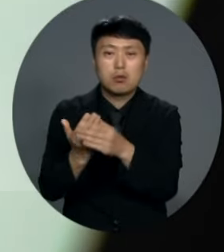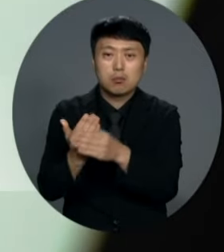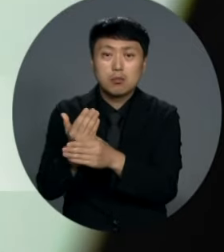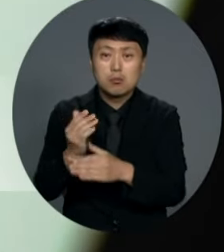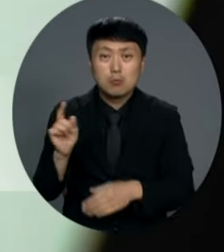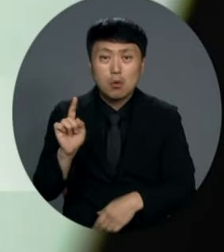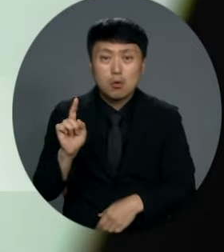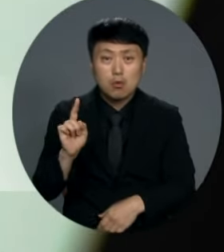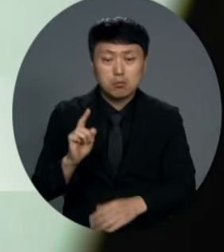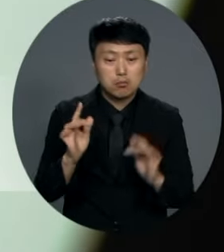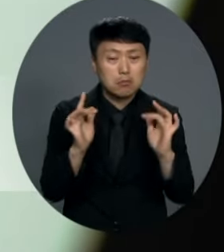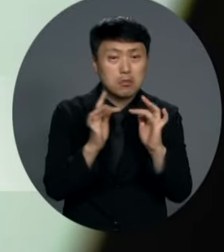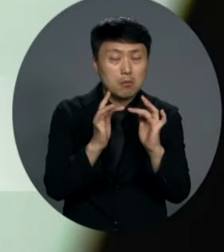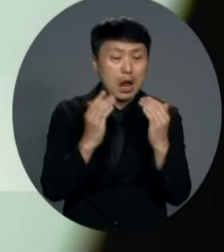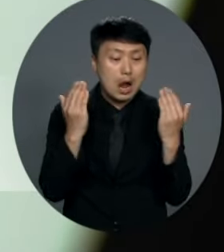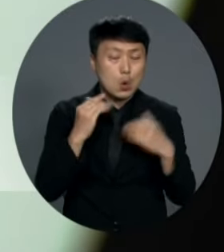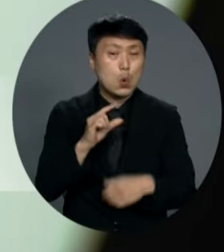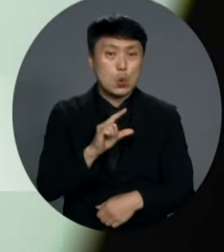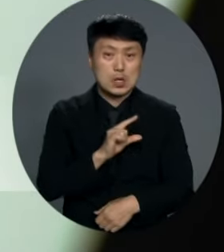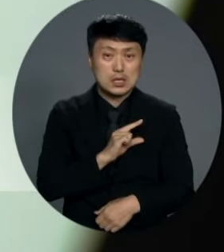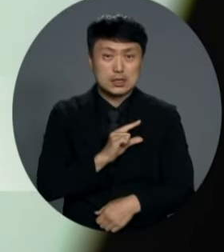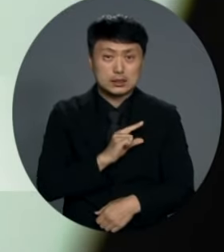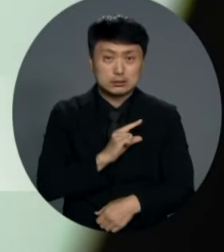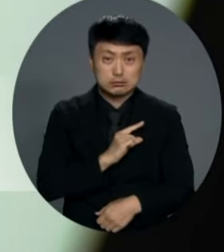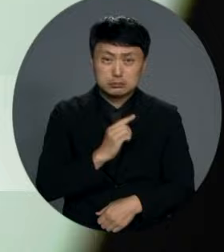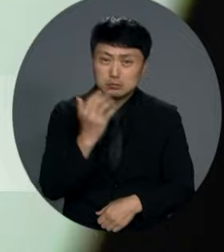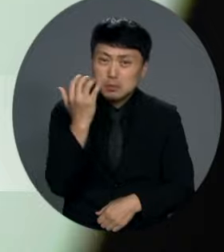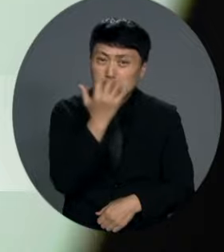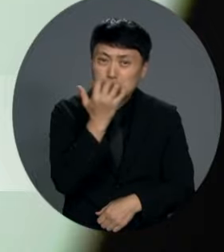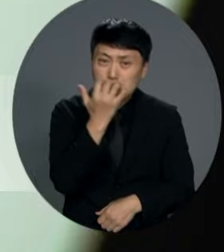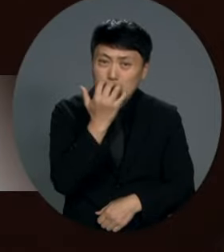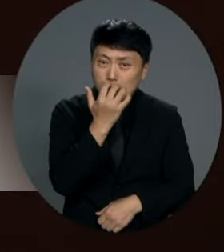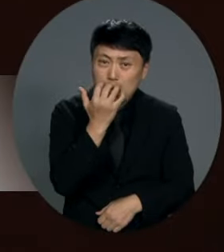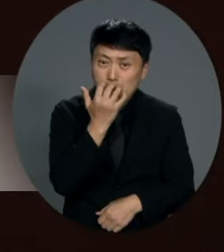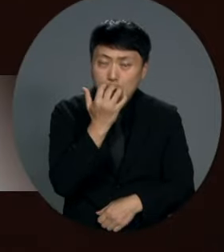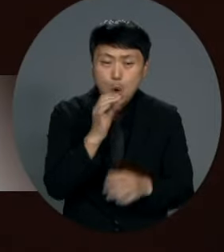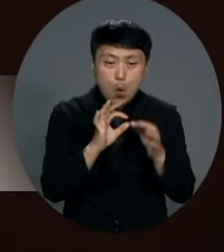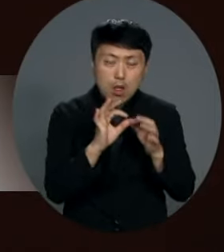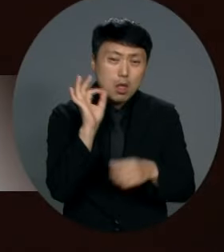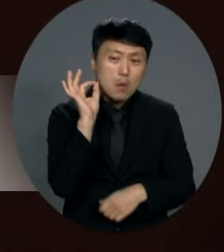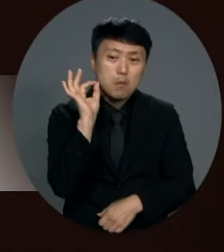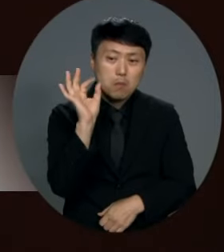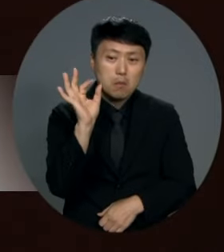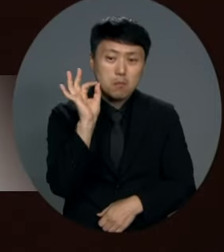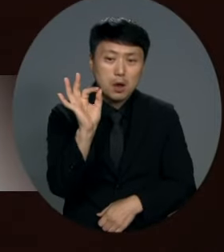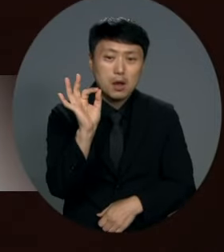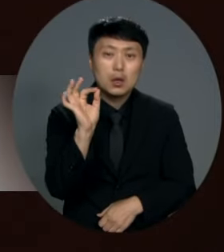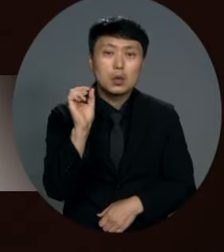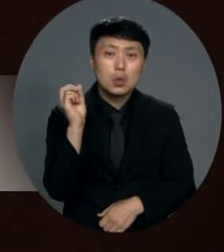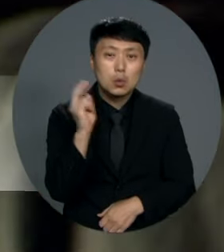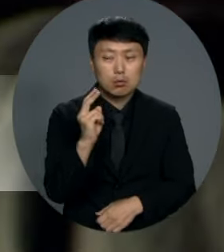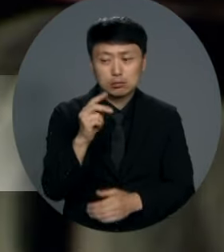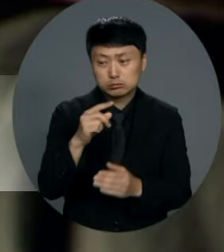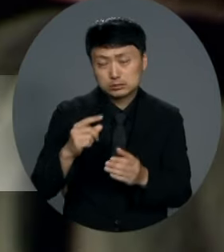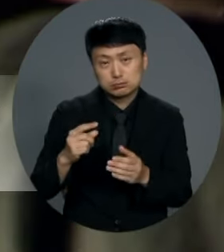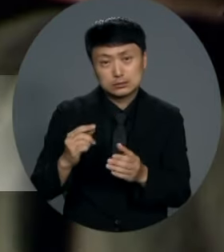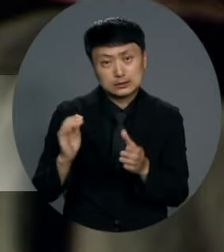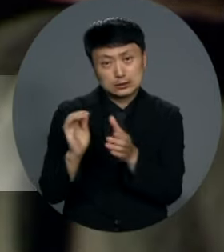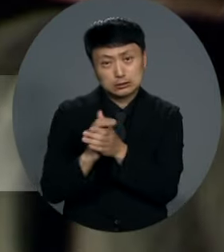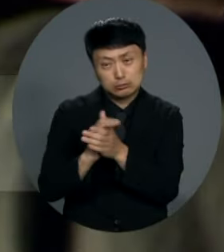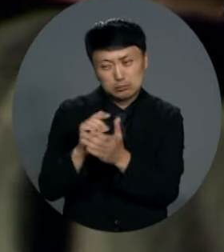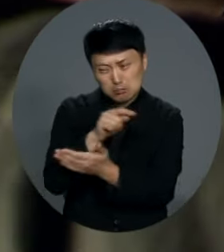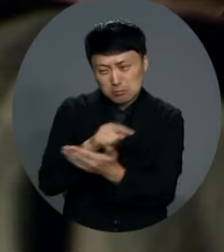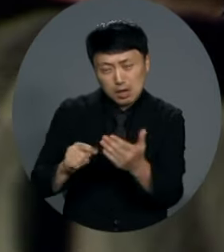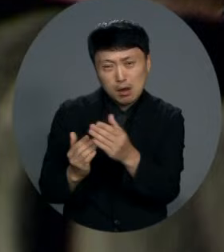SNS 그래는 학교 이름으로 개설된 성착취물 공유 텔레그램 방이나 내 지인도 당했다는 피해 사례도 공유되고